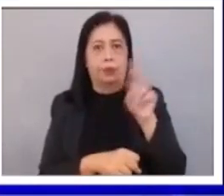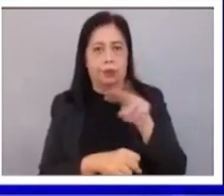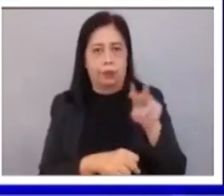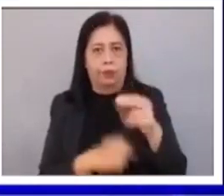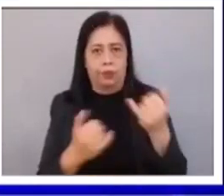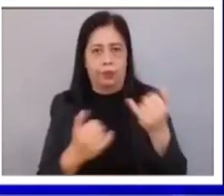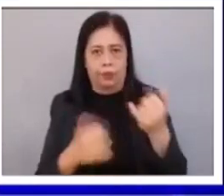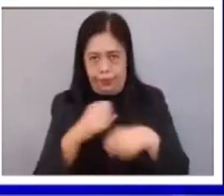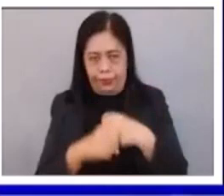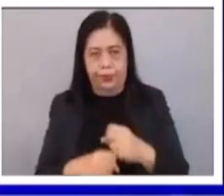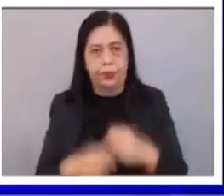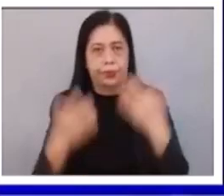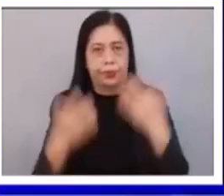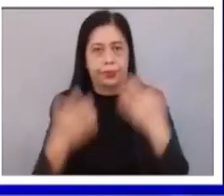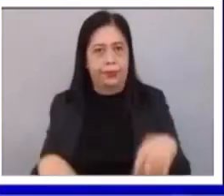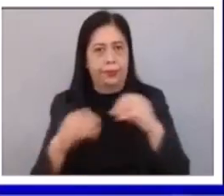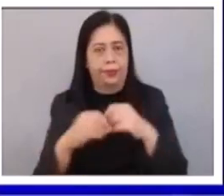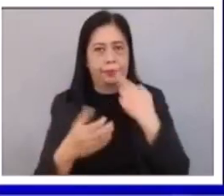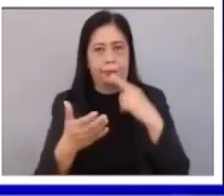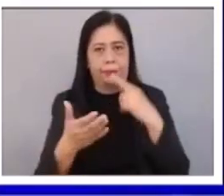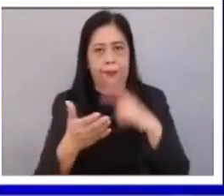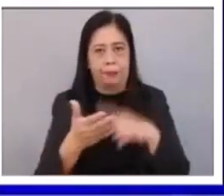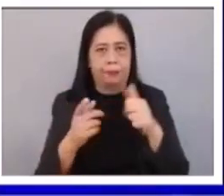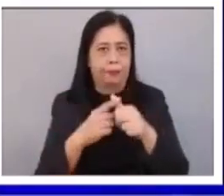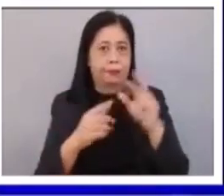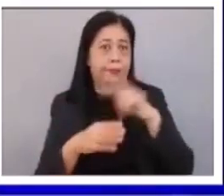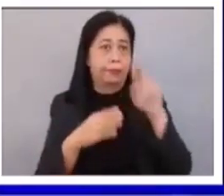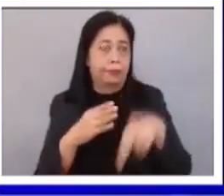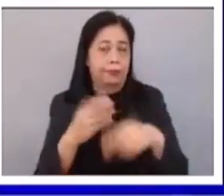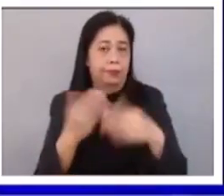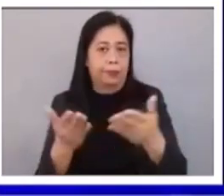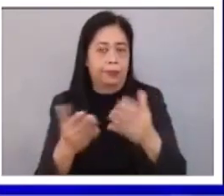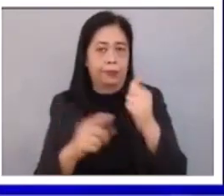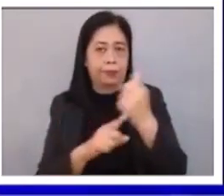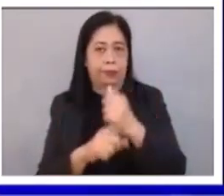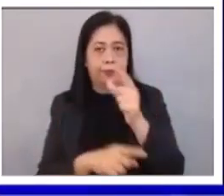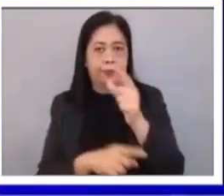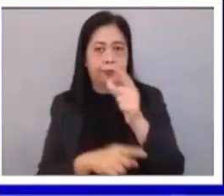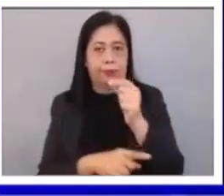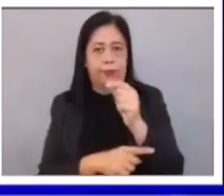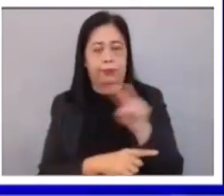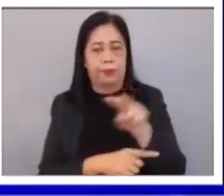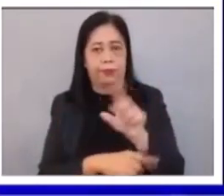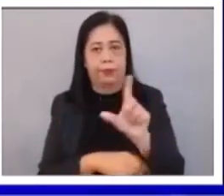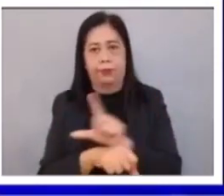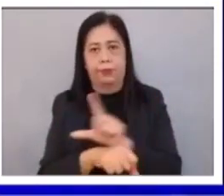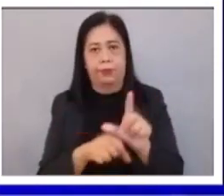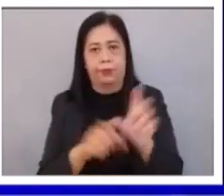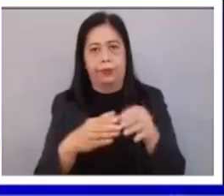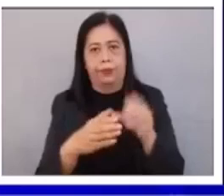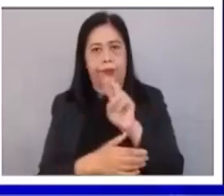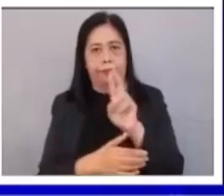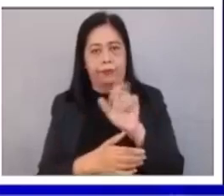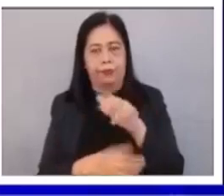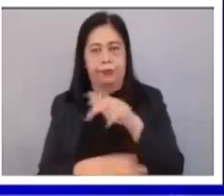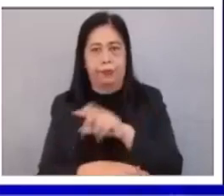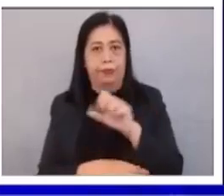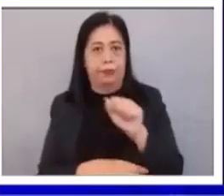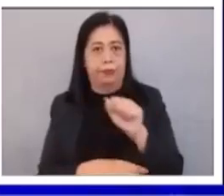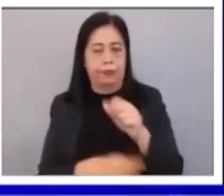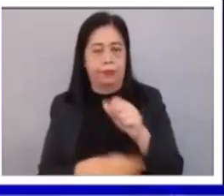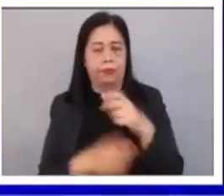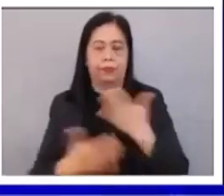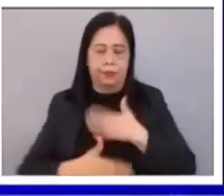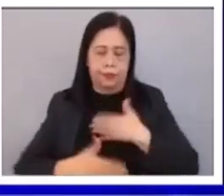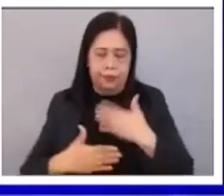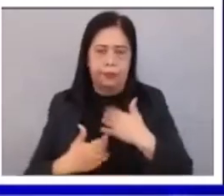Dito nagtatapos ang aming pag-uulat sa paunang resulta ng Agosto 2022 Labor Force Survey. Ang Philippine Statistics Authority ay malugod na